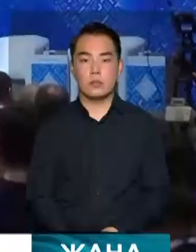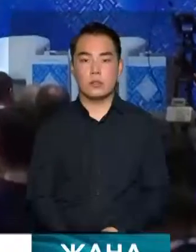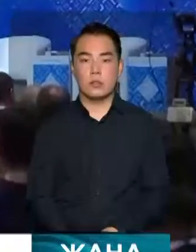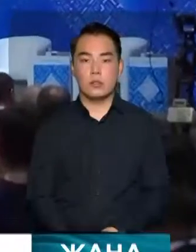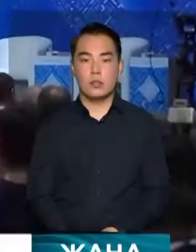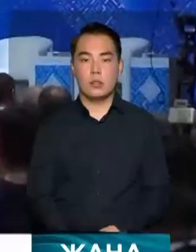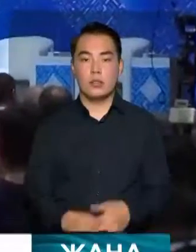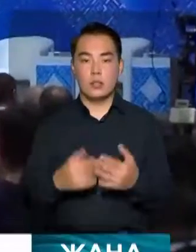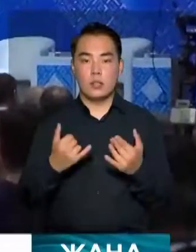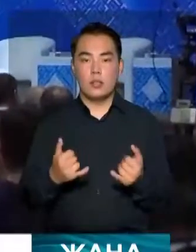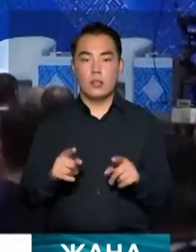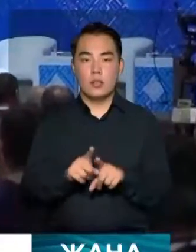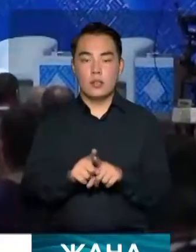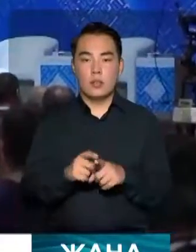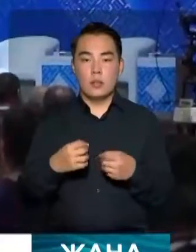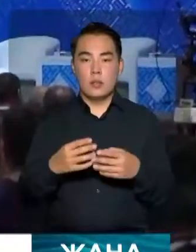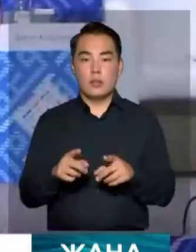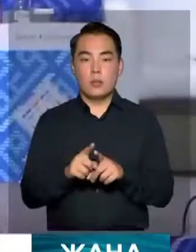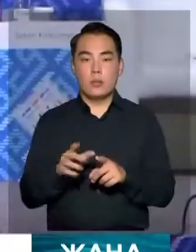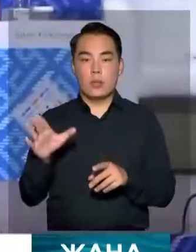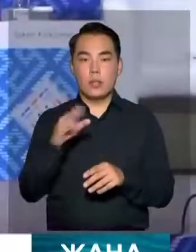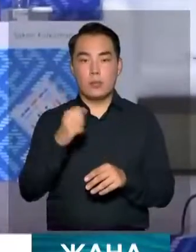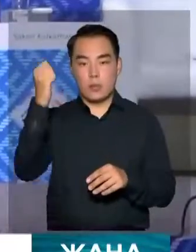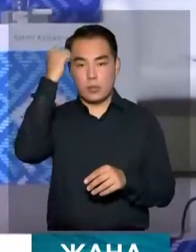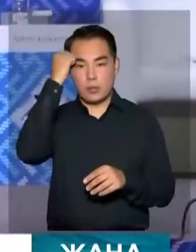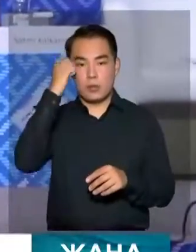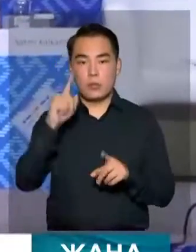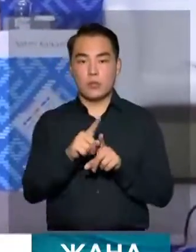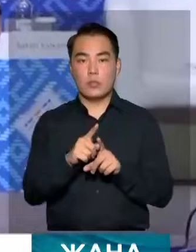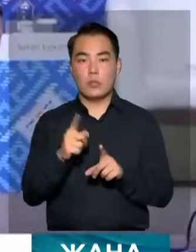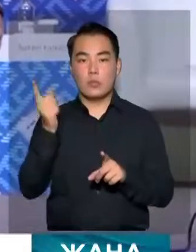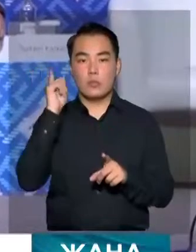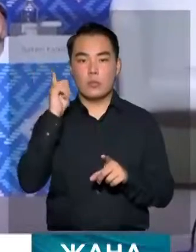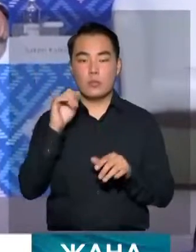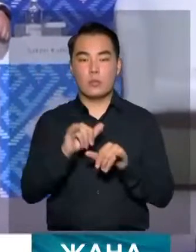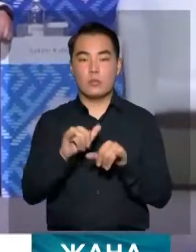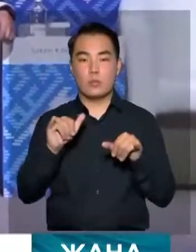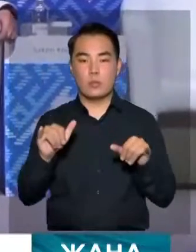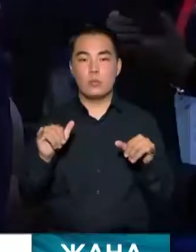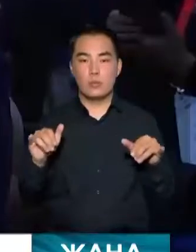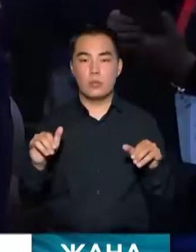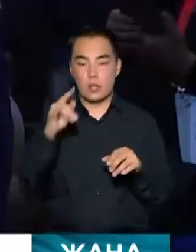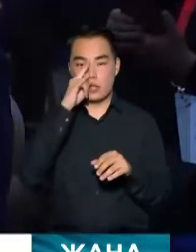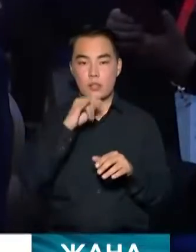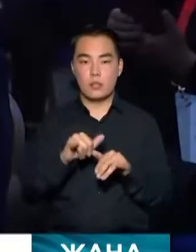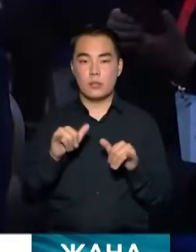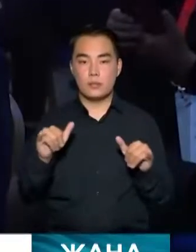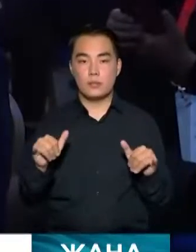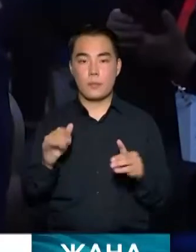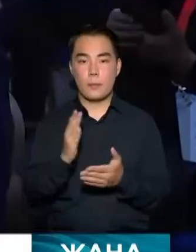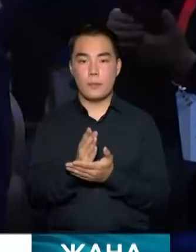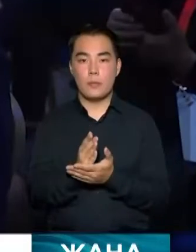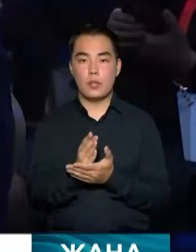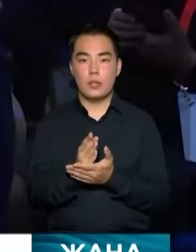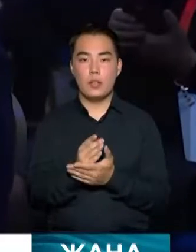Іс-шараны ұйымдастырушылар тарихи ескерткіштер әр елдің мәдени рухани дамуының негізі. Сондықтан бүгін бастау алған халықаралық конференция жыл